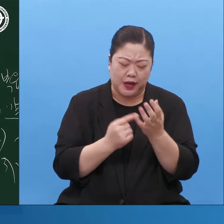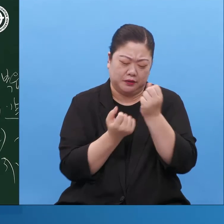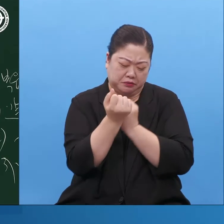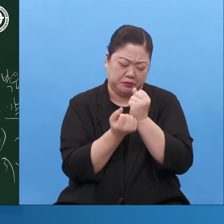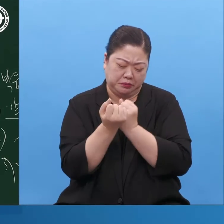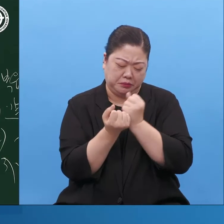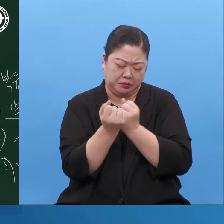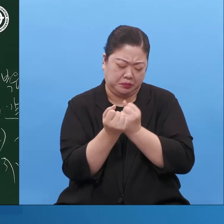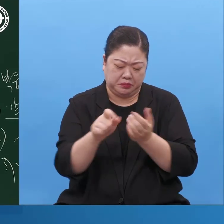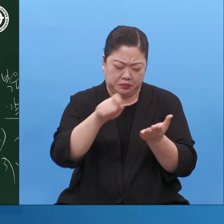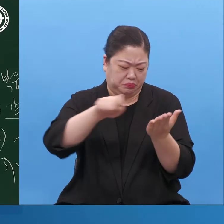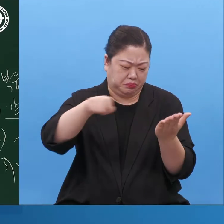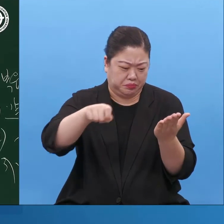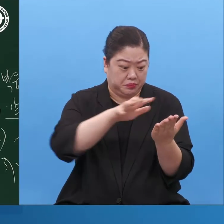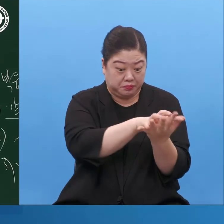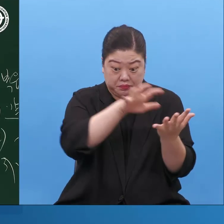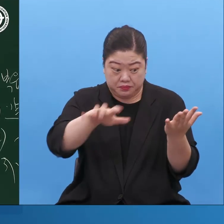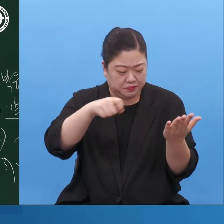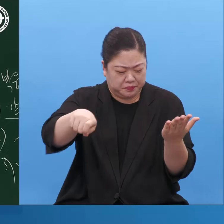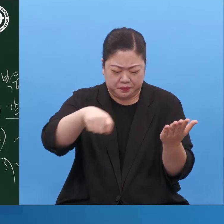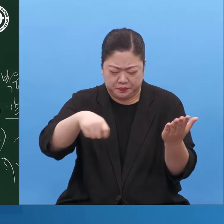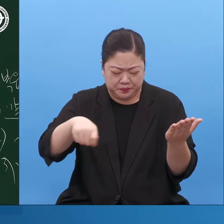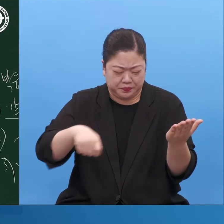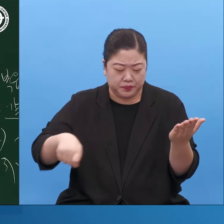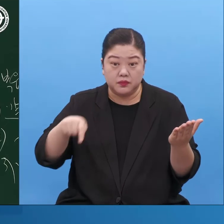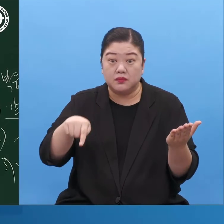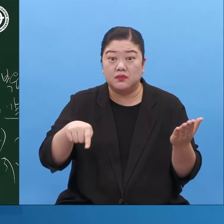보금 못 들은 사람 말하니까 읽어줘.